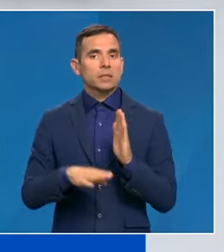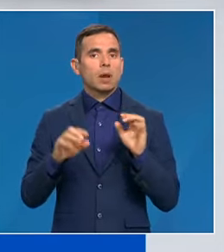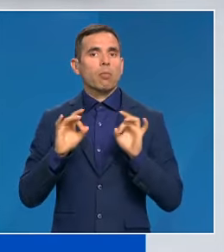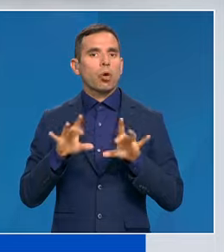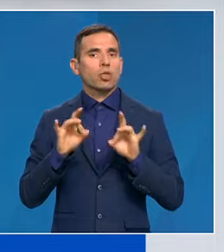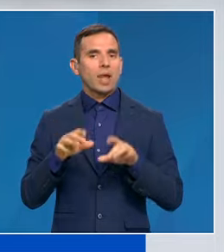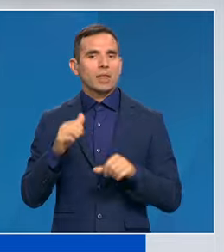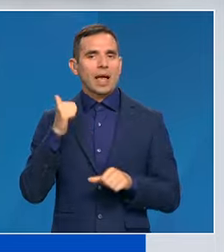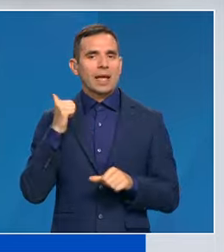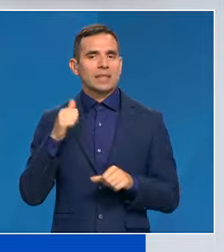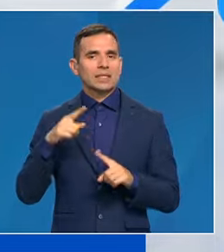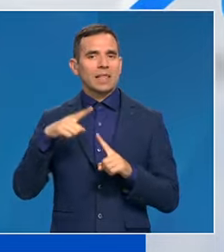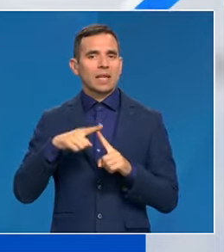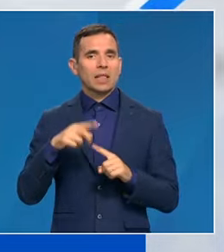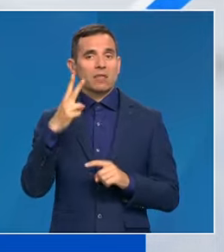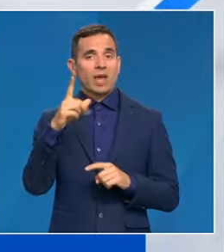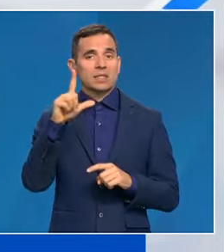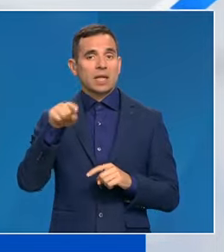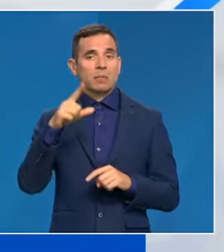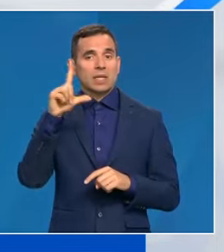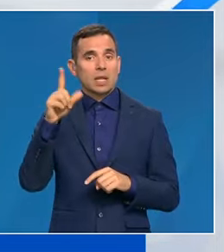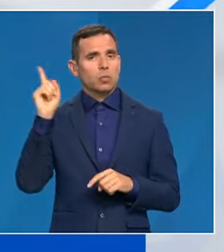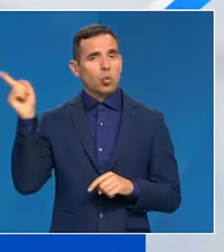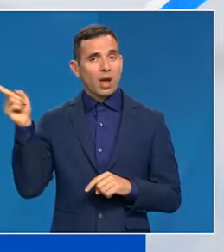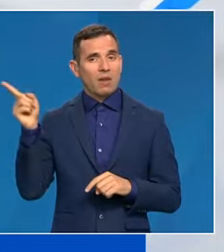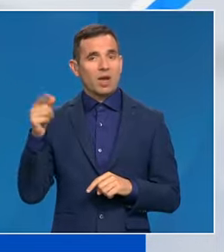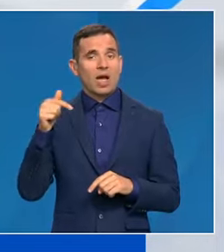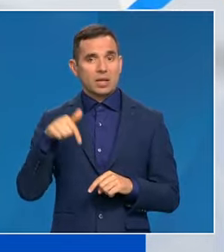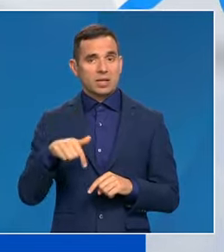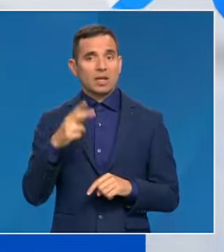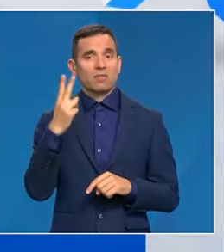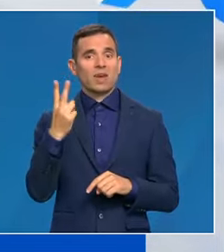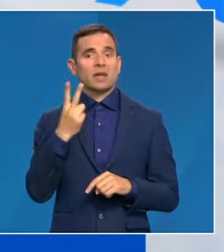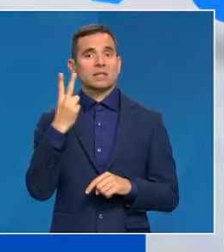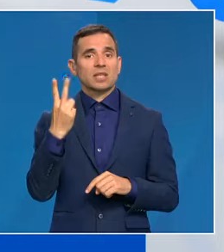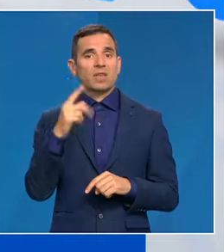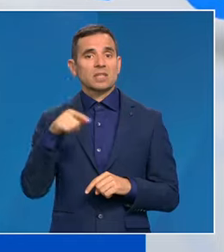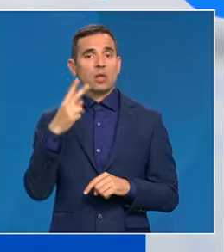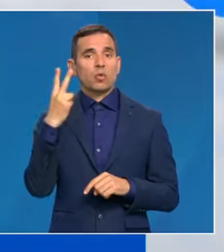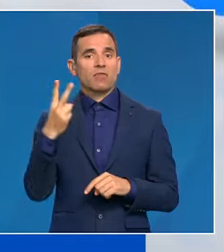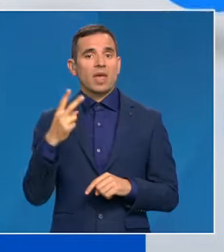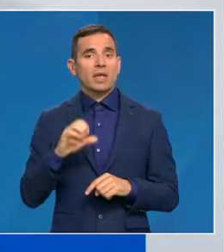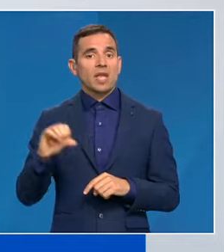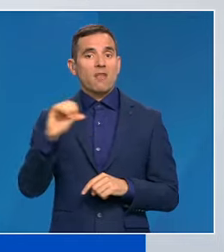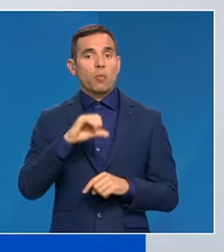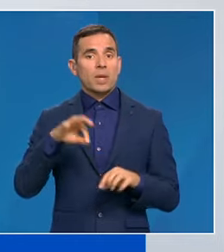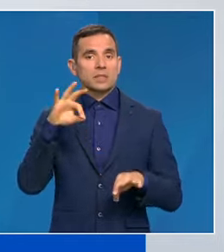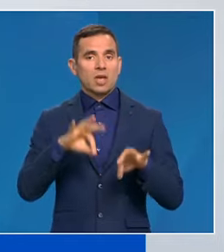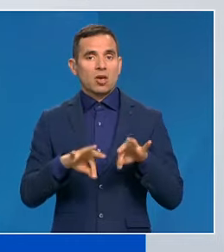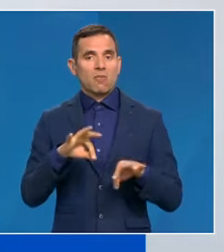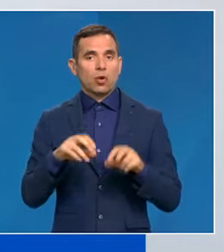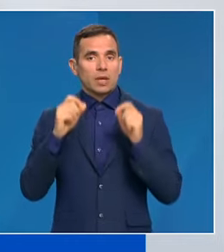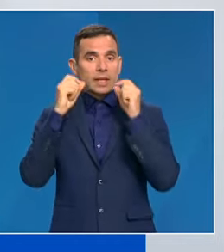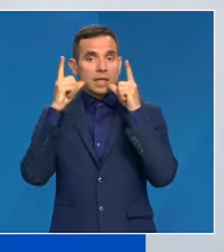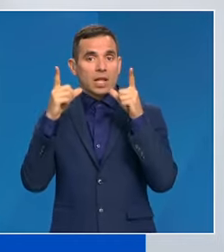на агенция Тренд. 27,7 тогава, 22,2 сега. За европейския вот обаче,